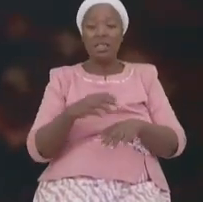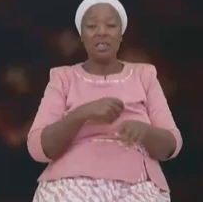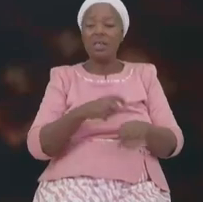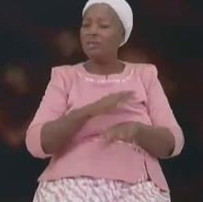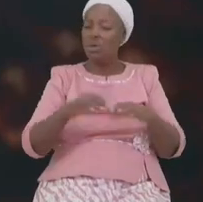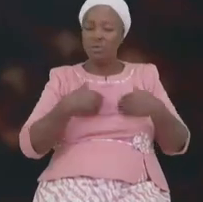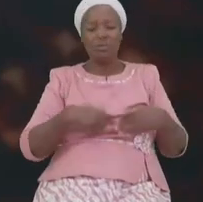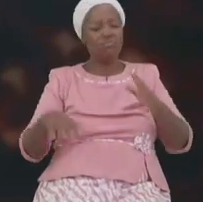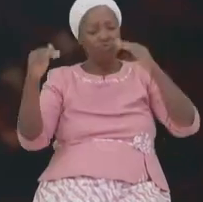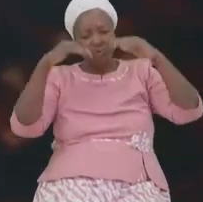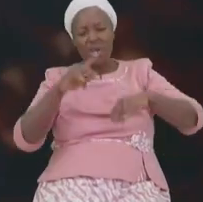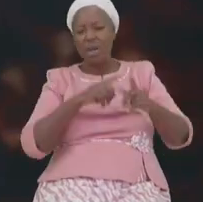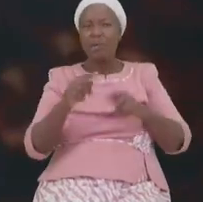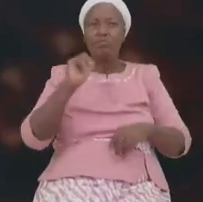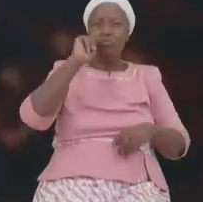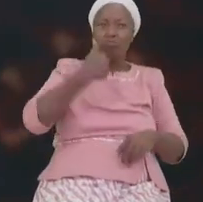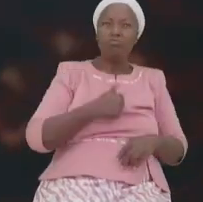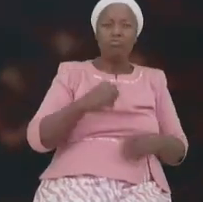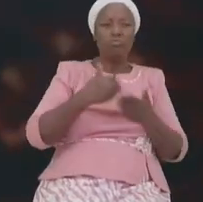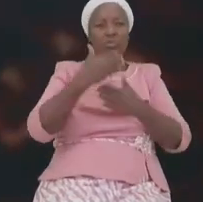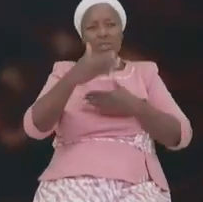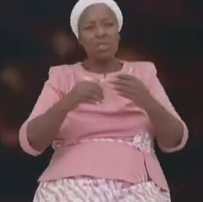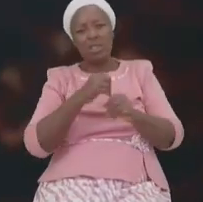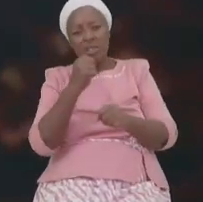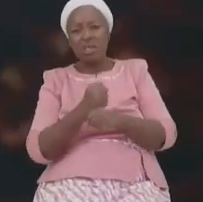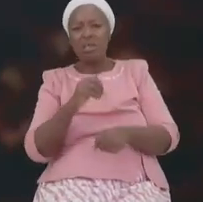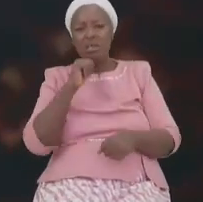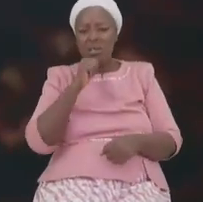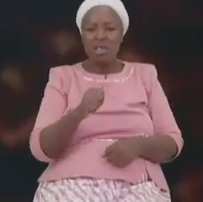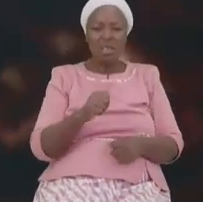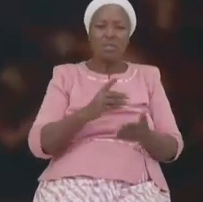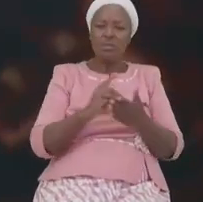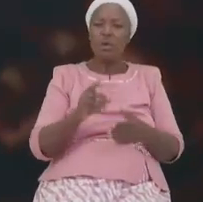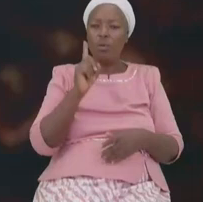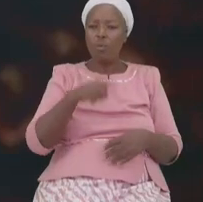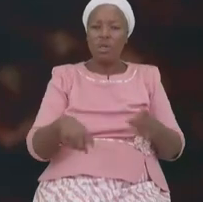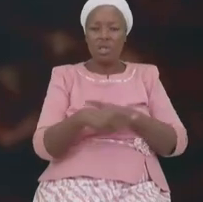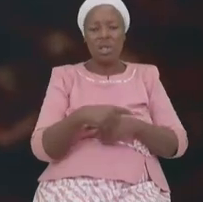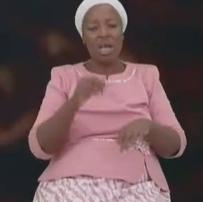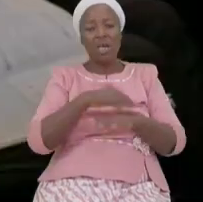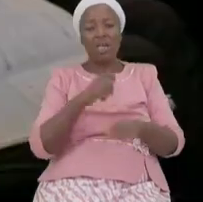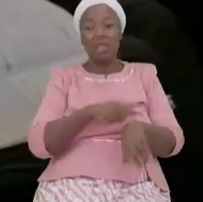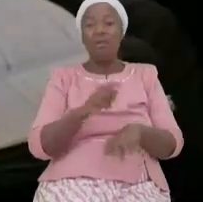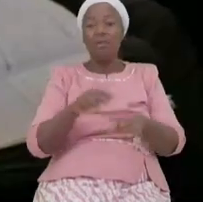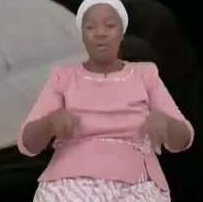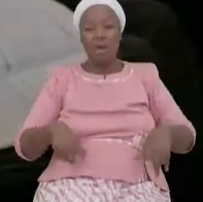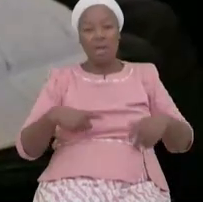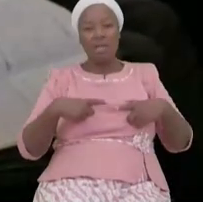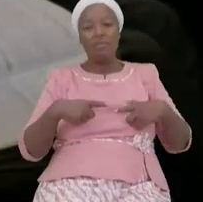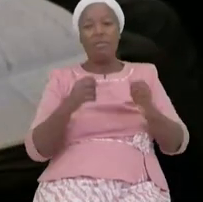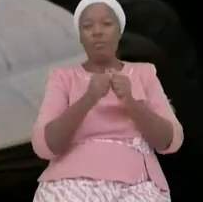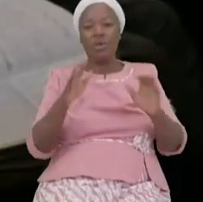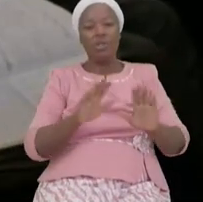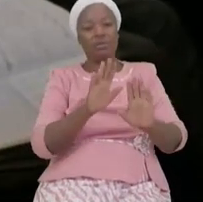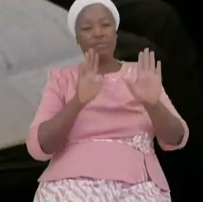prochaine, de l'année prochaine. Un jour par moment et tu vivras sans crainte. Un jour par moment,